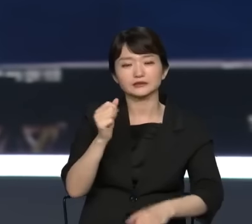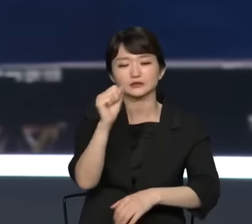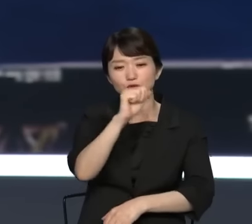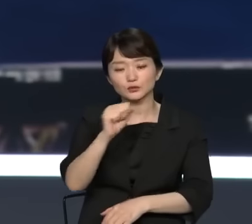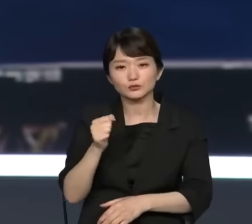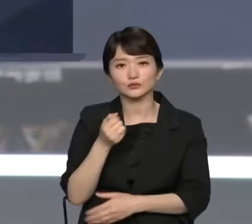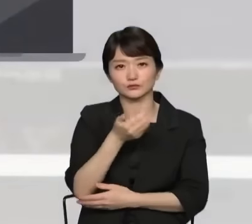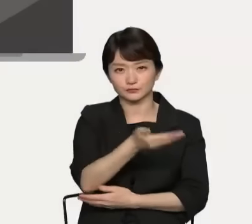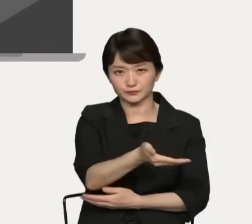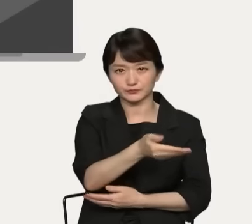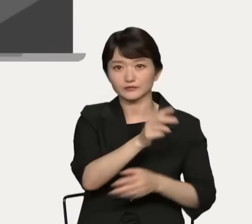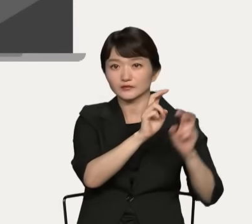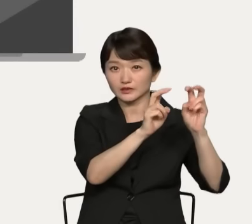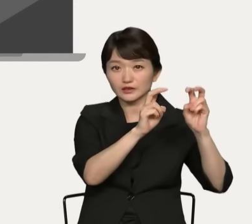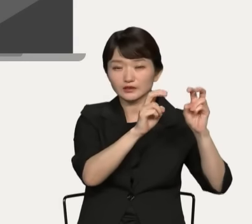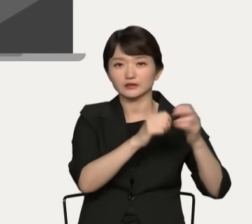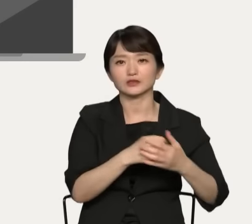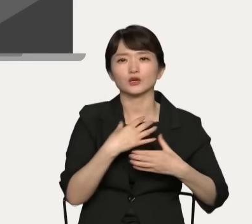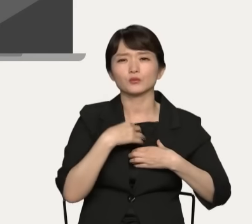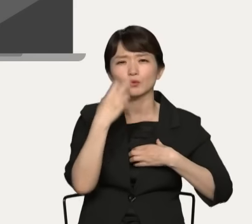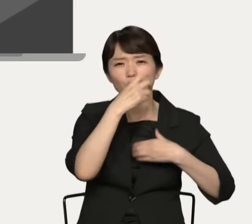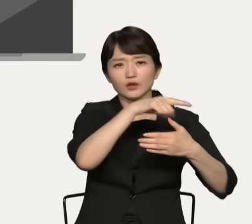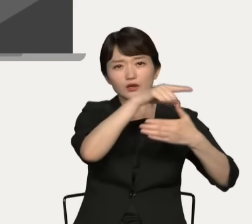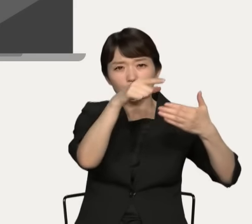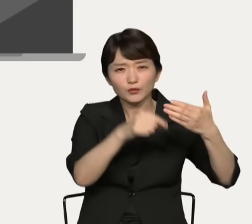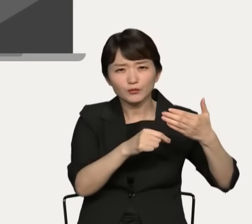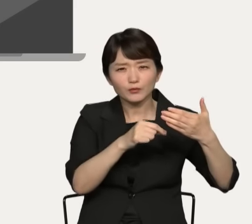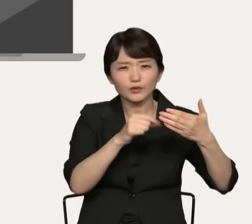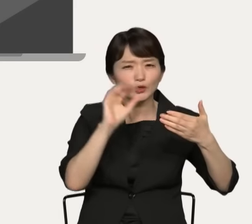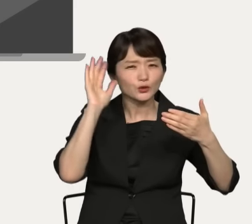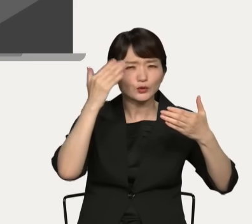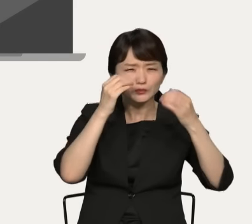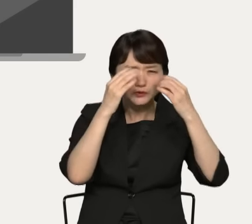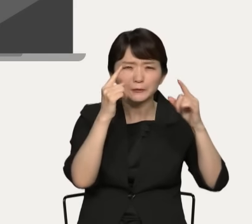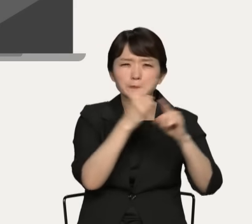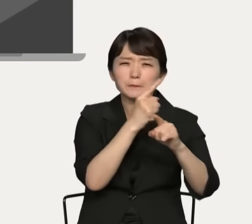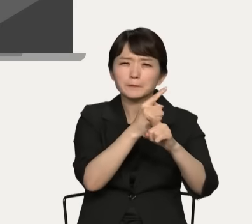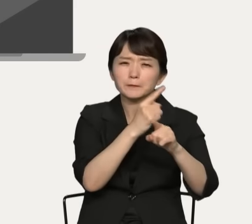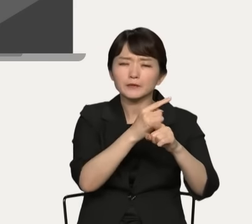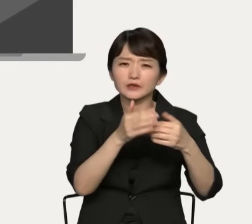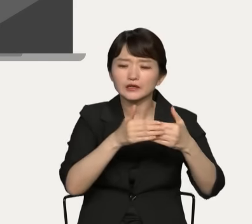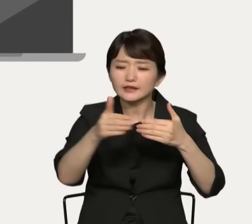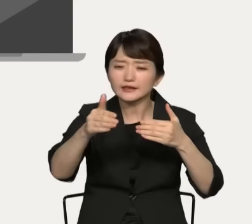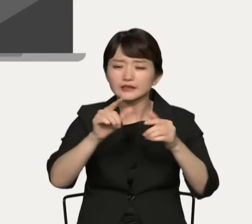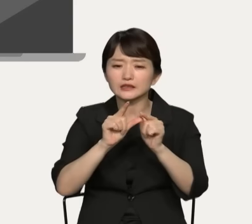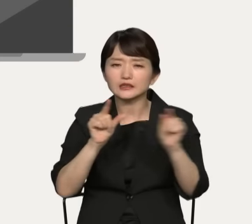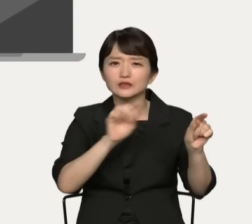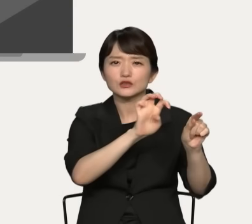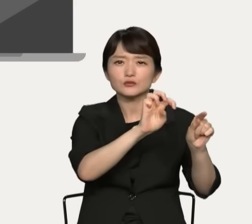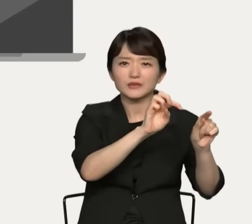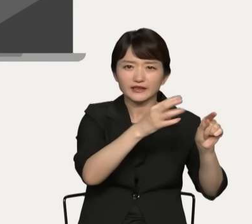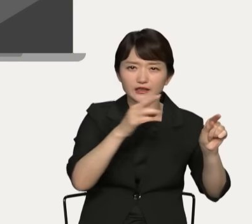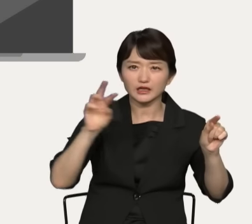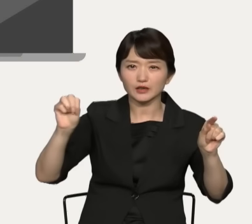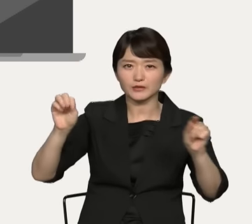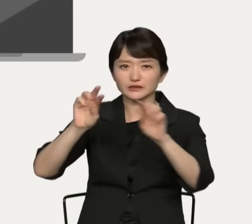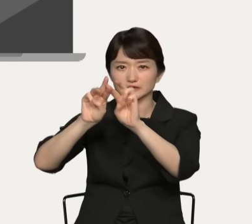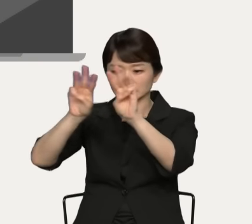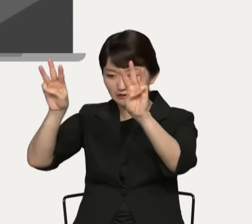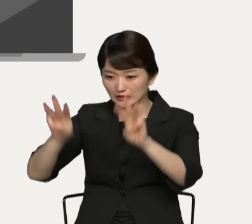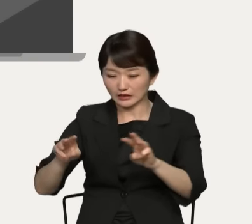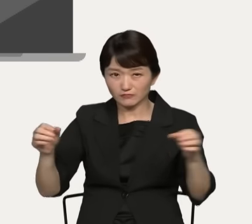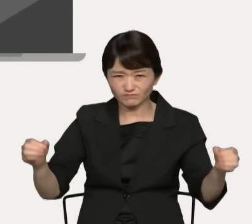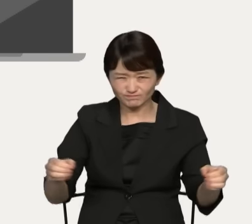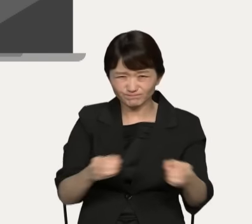회사의 보안 프로그램을 최신 버전으로 업데이트하는 과정에서 일부 파일이 MS 윈도우와 충돌한 겁니다 이로 인해